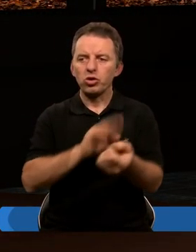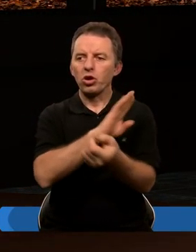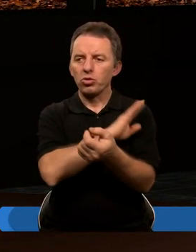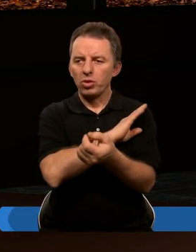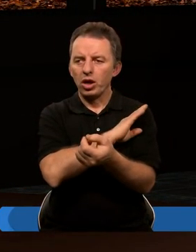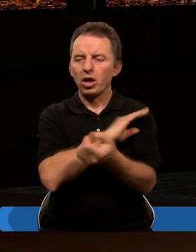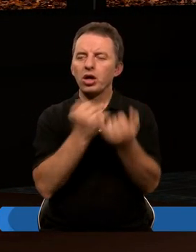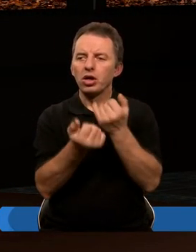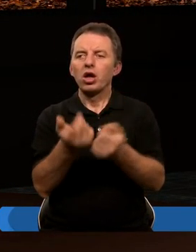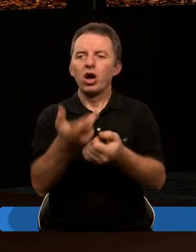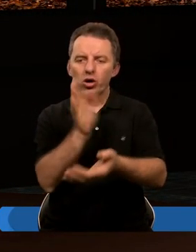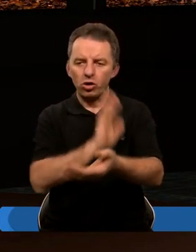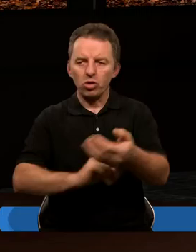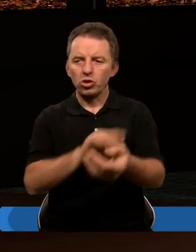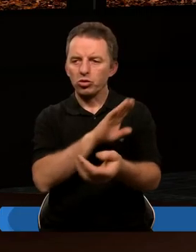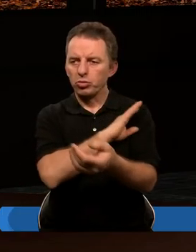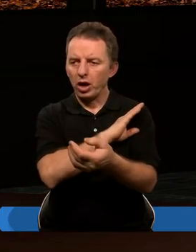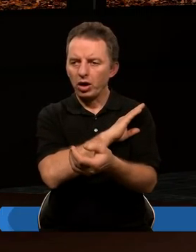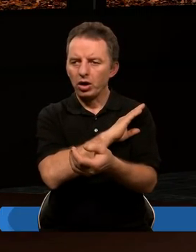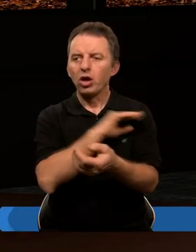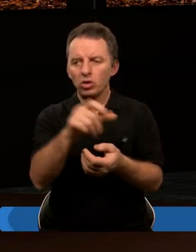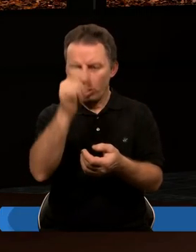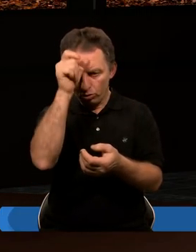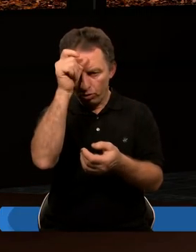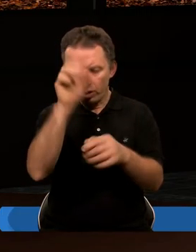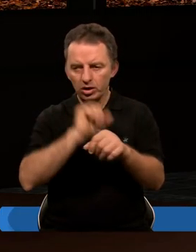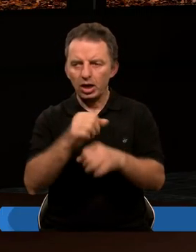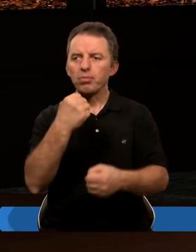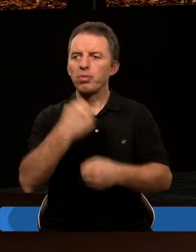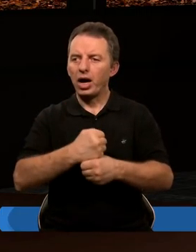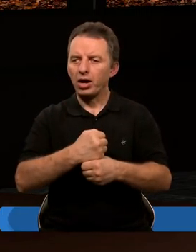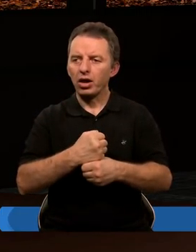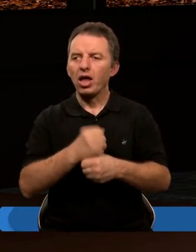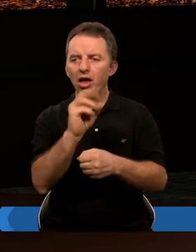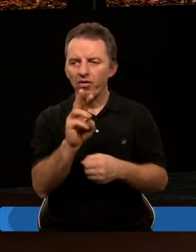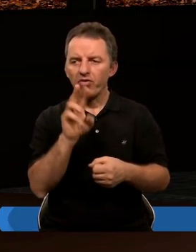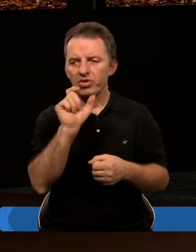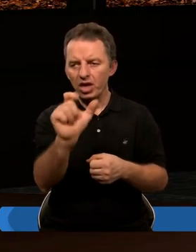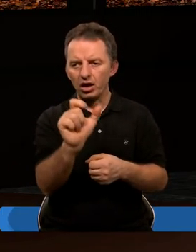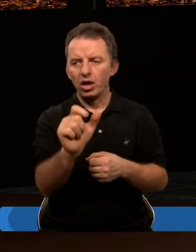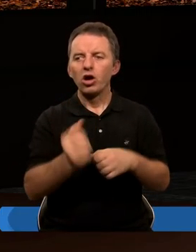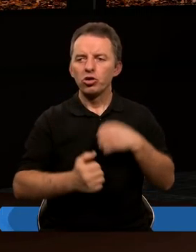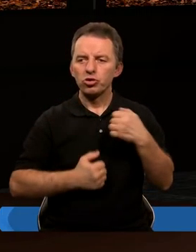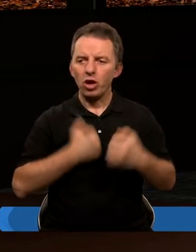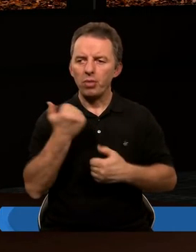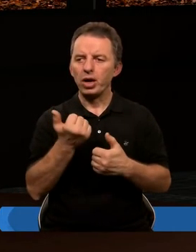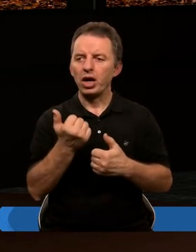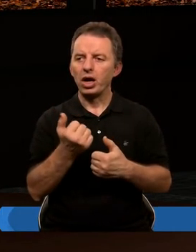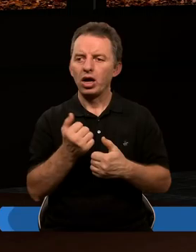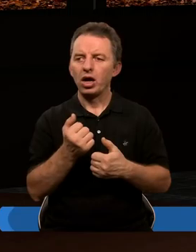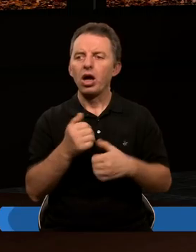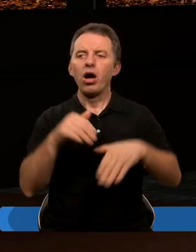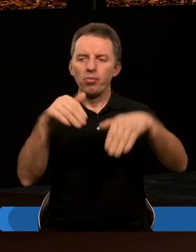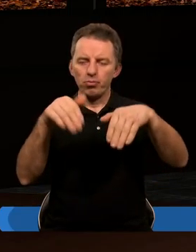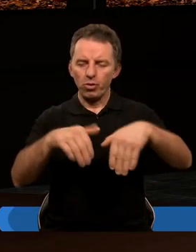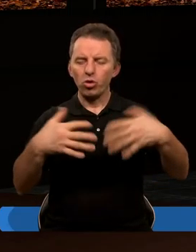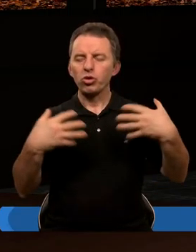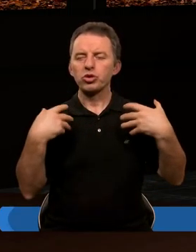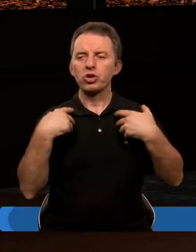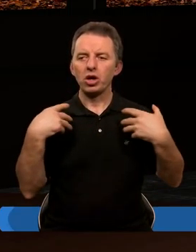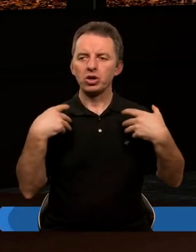A jeżeli coś rodzi śmierć, to człowiek jest martwy. Więc żeby mógł